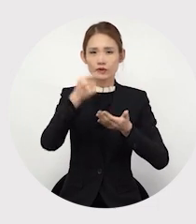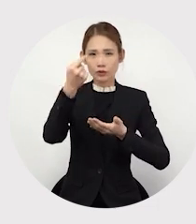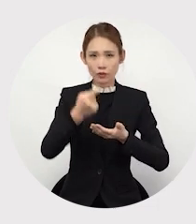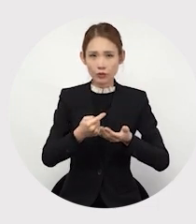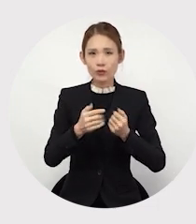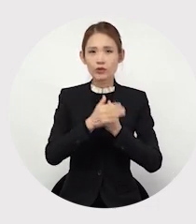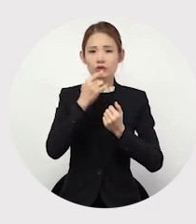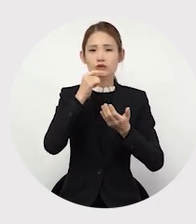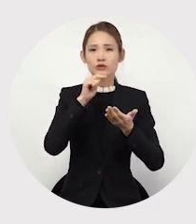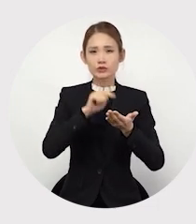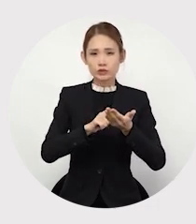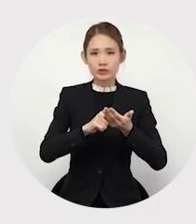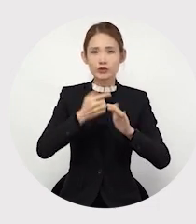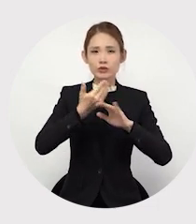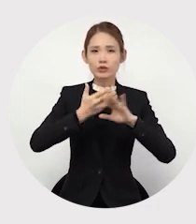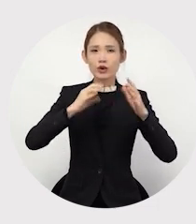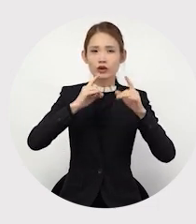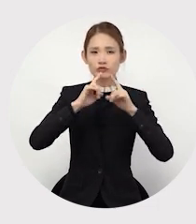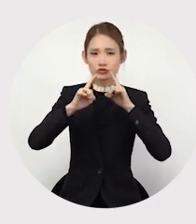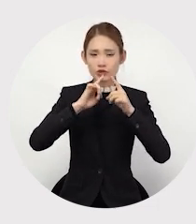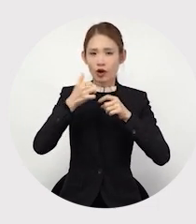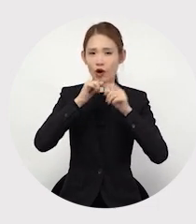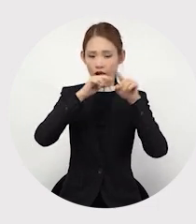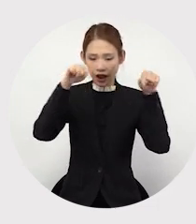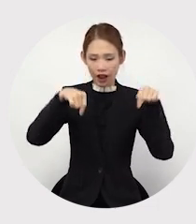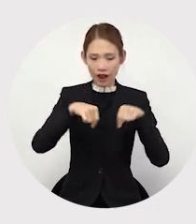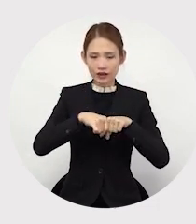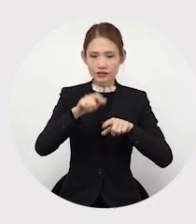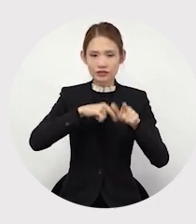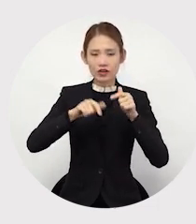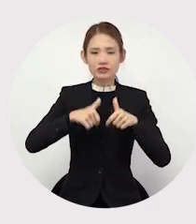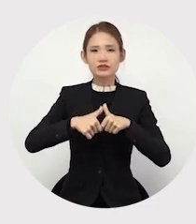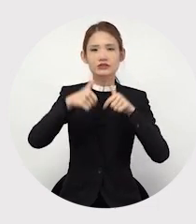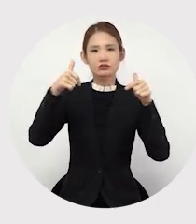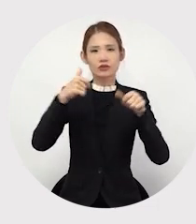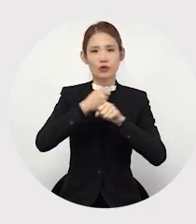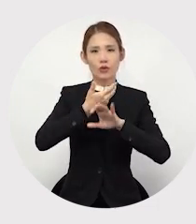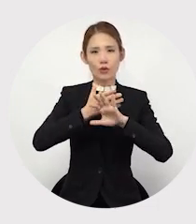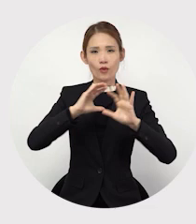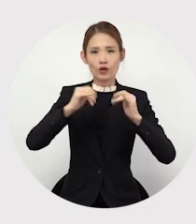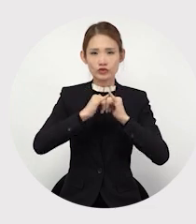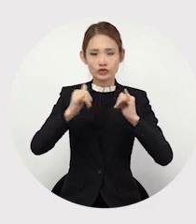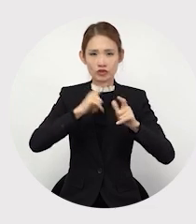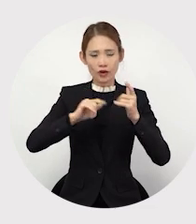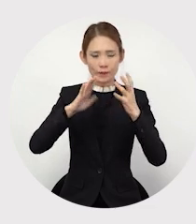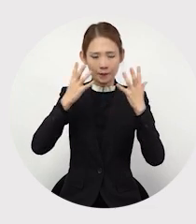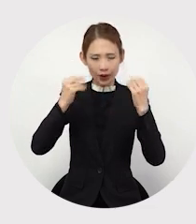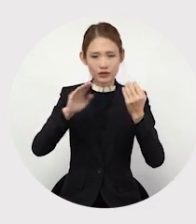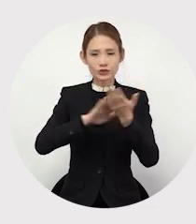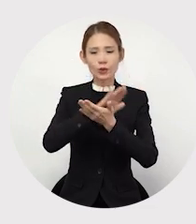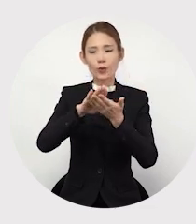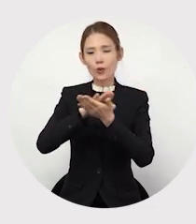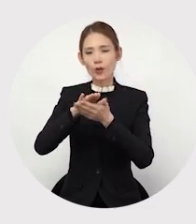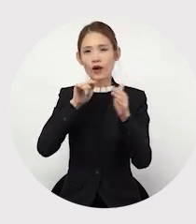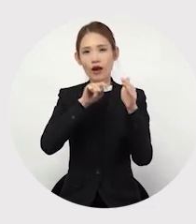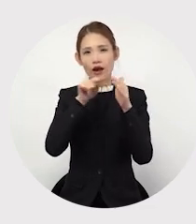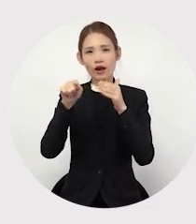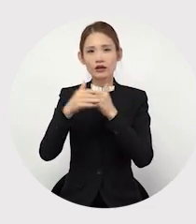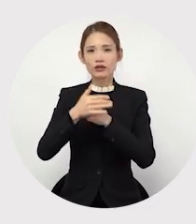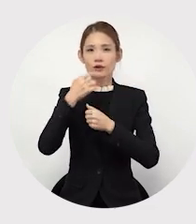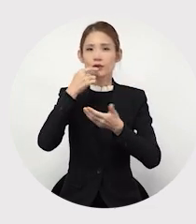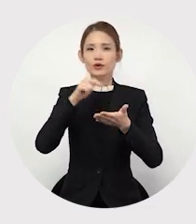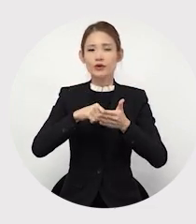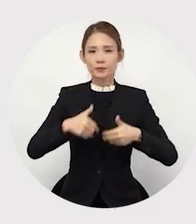접근하기 쉽게 외국어 가이드나 이런 부분을 확충을 해서 외국인들이 더 많이 놀러 다닐 수 있게